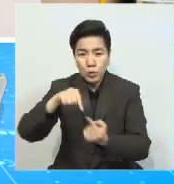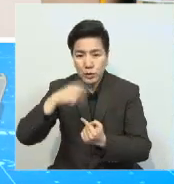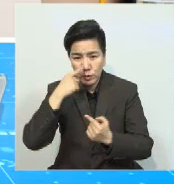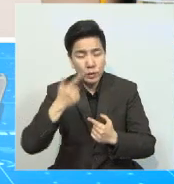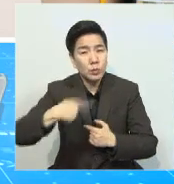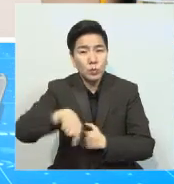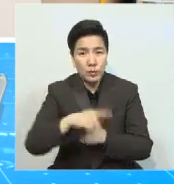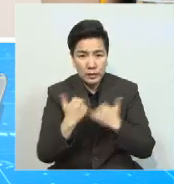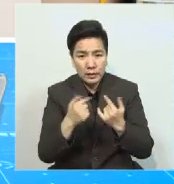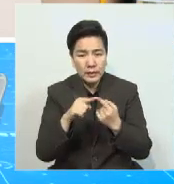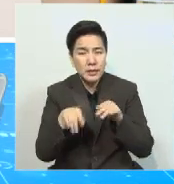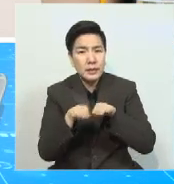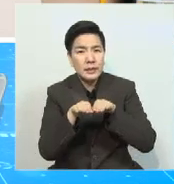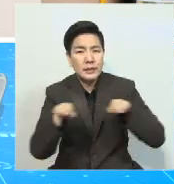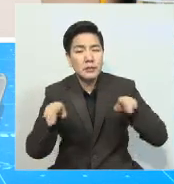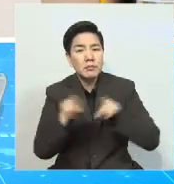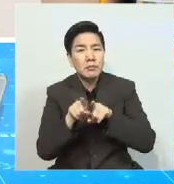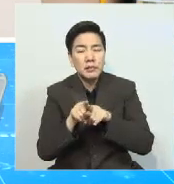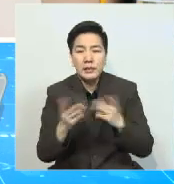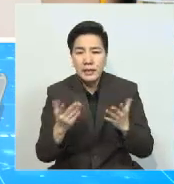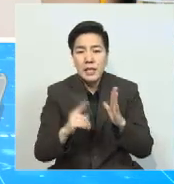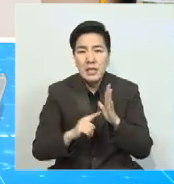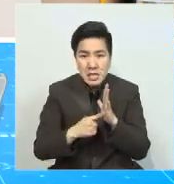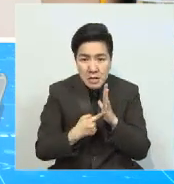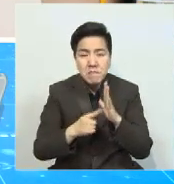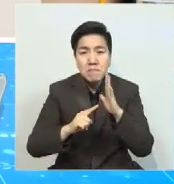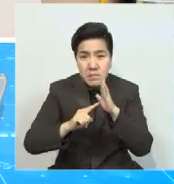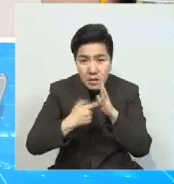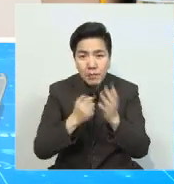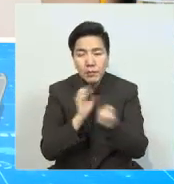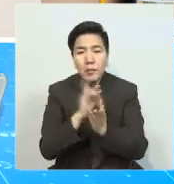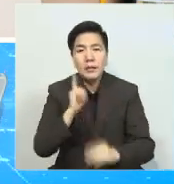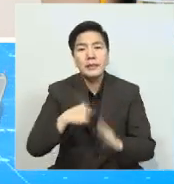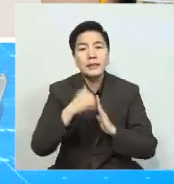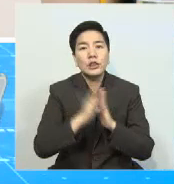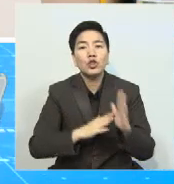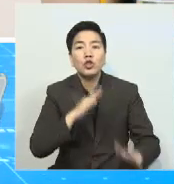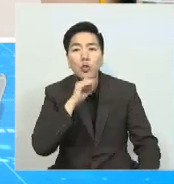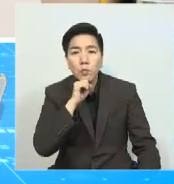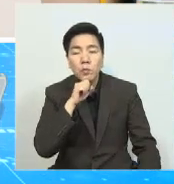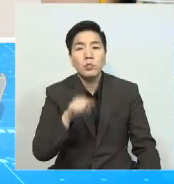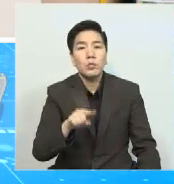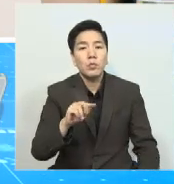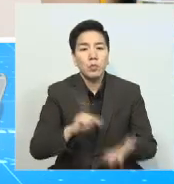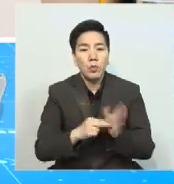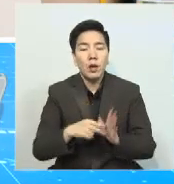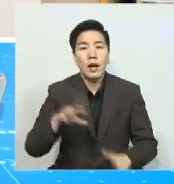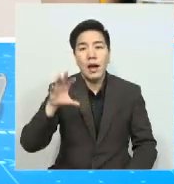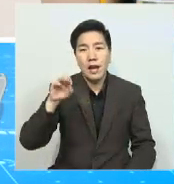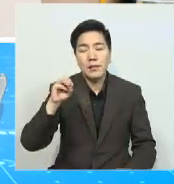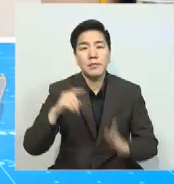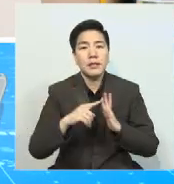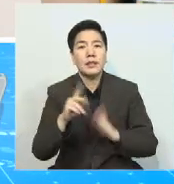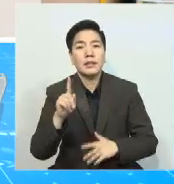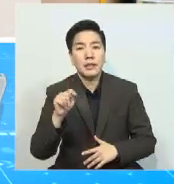มันก็อยู่ในขั้นที่อยู่ใน เริ่มมีผลกระทบก็คือเป็นสีส้มเพราะฉะนั้นทั้ง50เขตเนี่ย